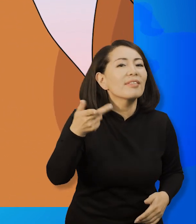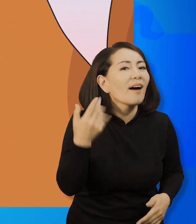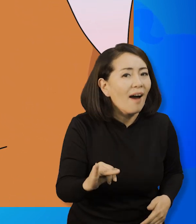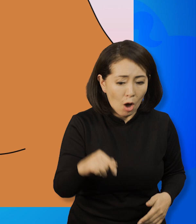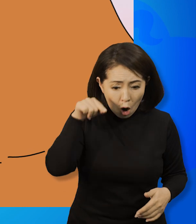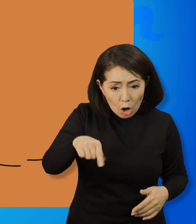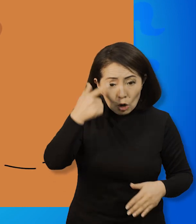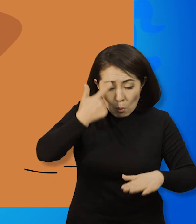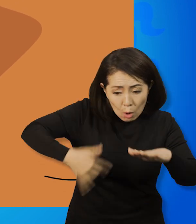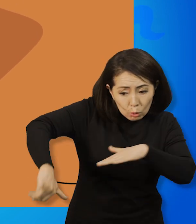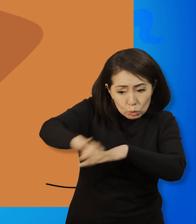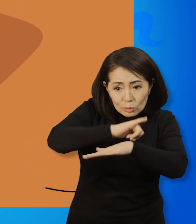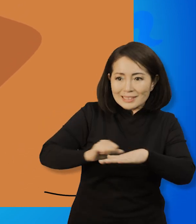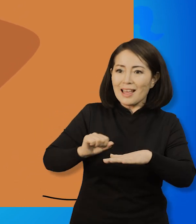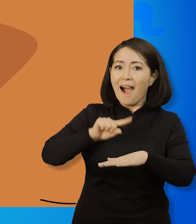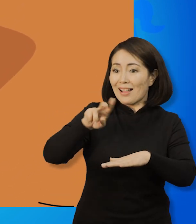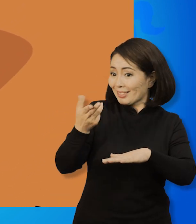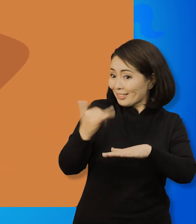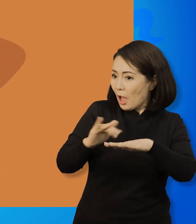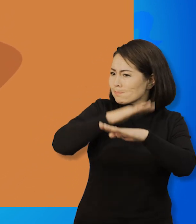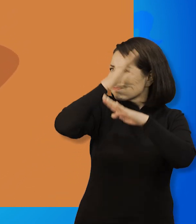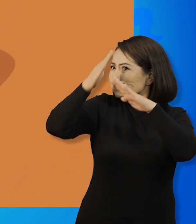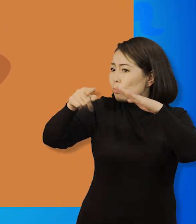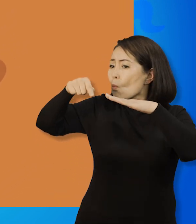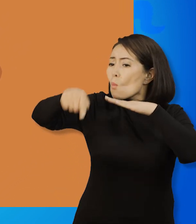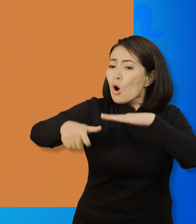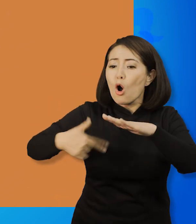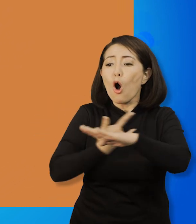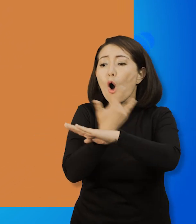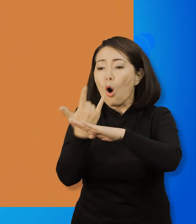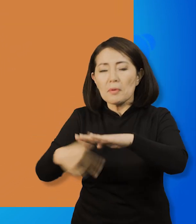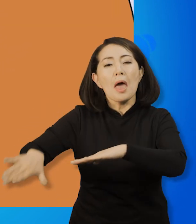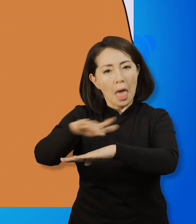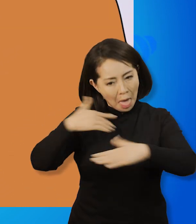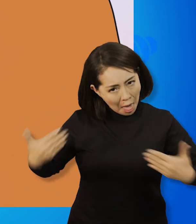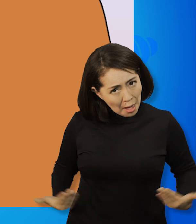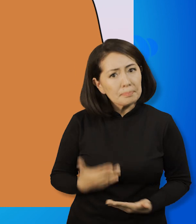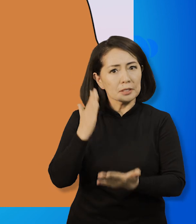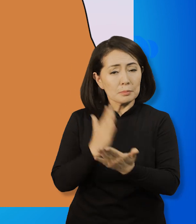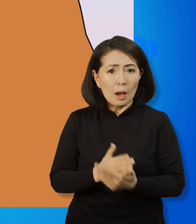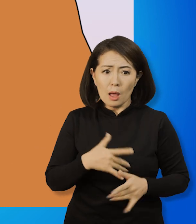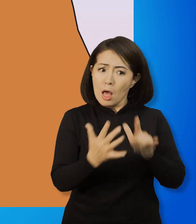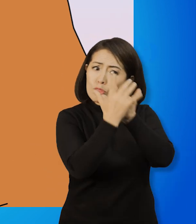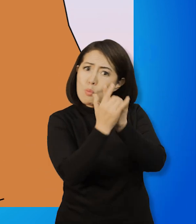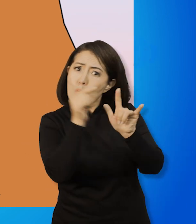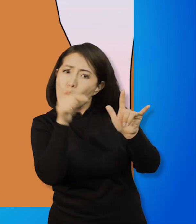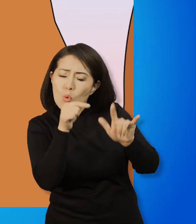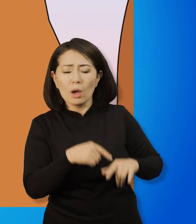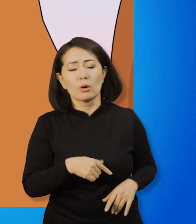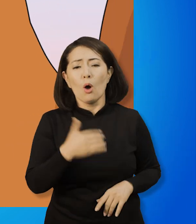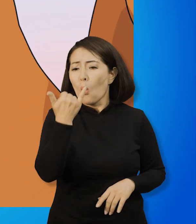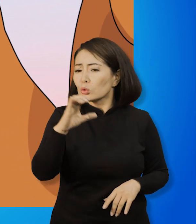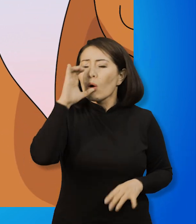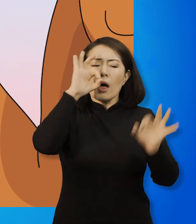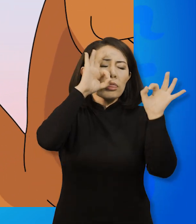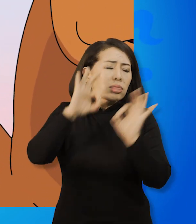одоо ч манай орны алтай цадах говьд амьдарсаар байна. Тэмээн өсгүүгээр 50-аас 70 хоног хүртэл тэс